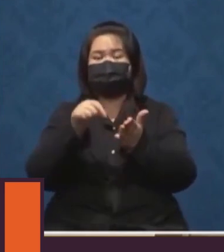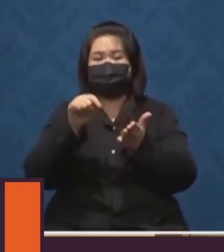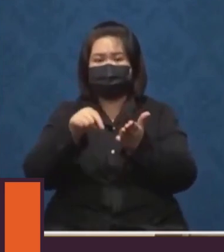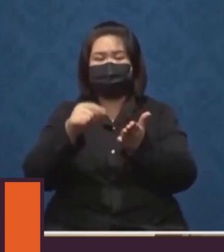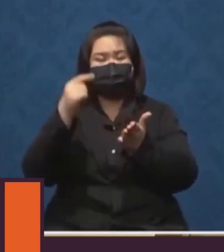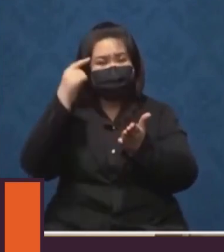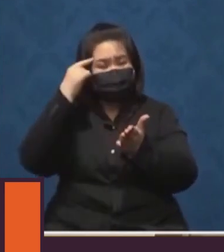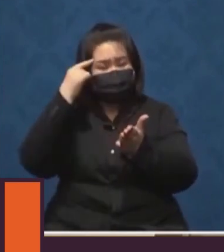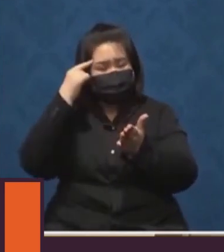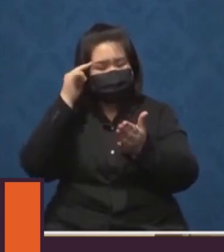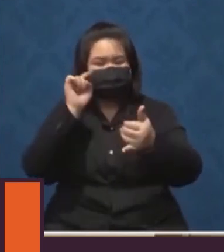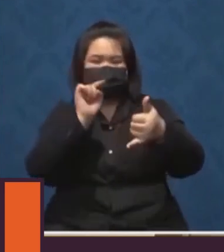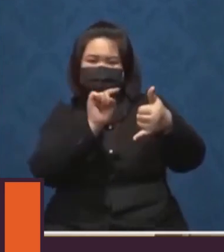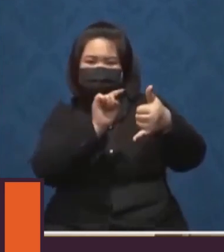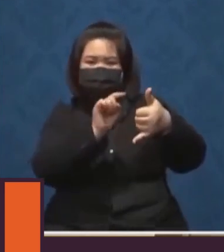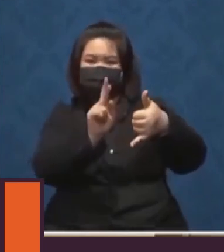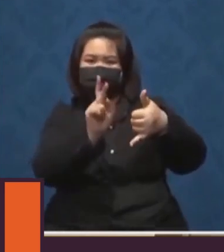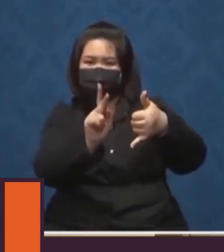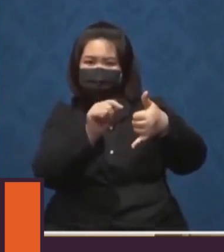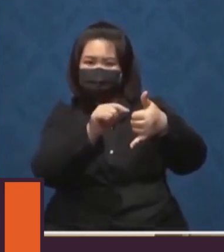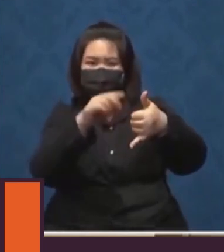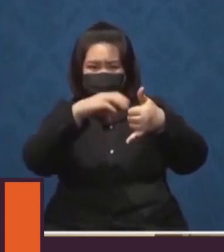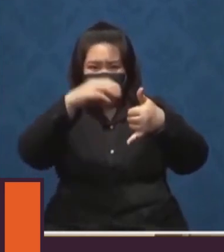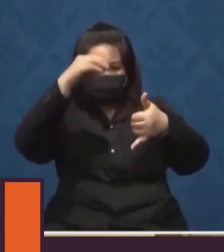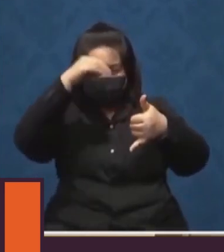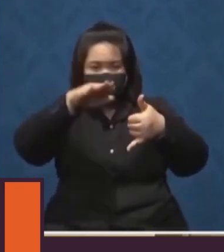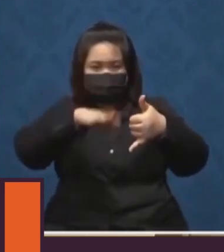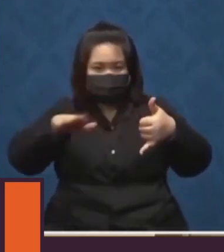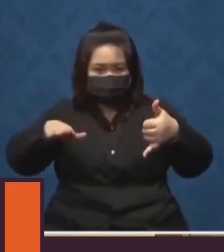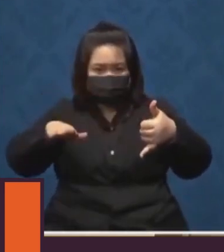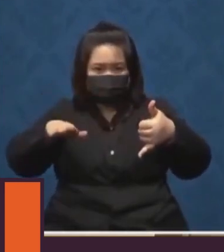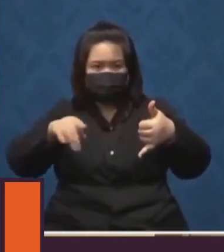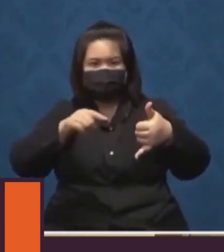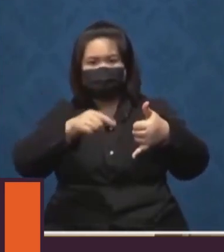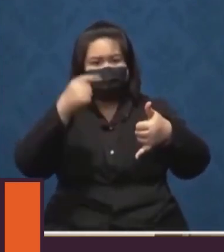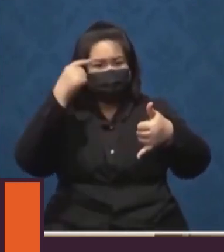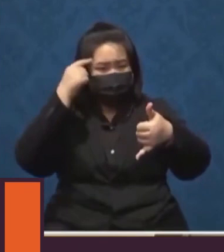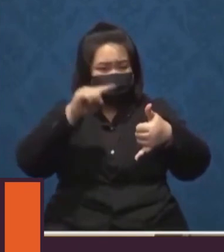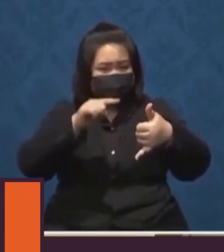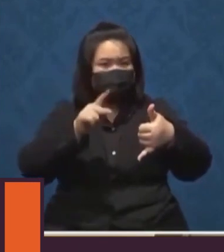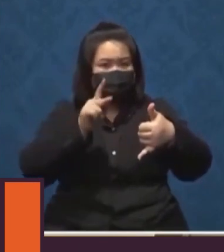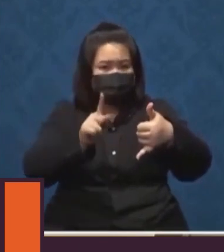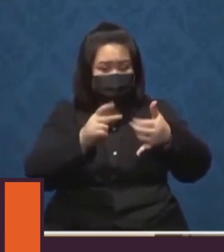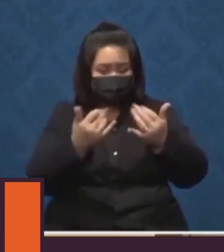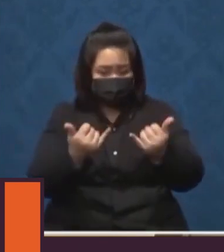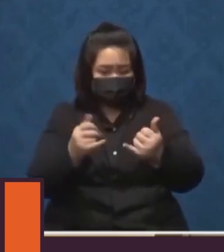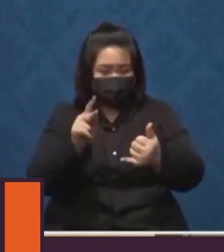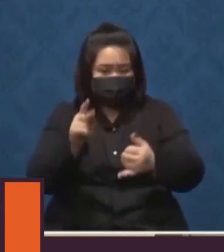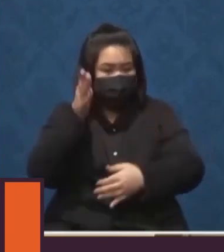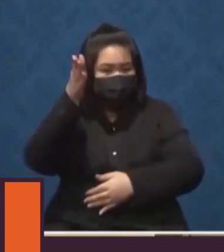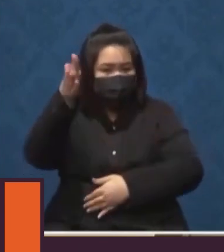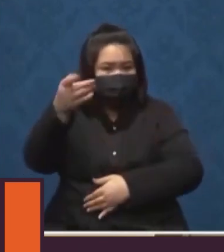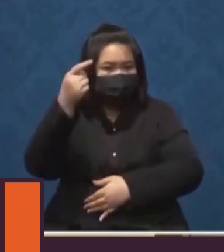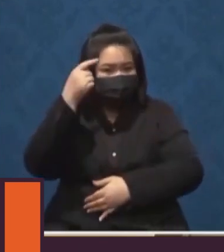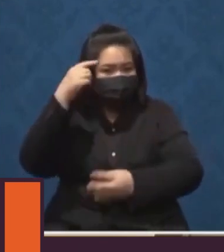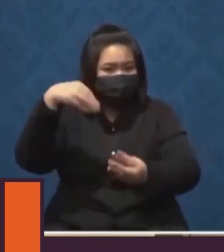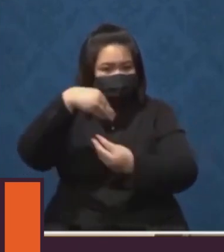ผู้กู้ซึ่งหมายถึงนักเรียนนักศึกษาทั้งที่กู้อยู่ในปัจจุบันและที่ต้องกู้ในวันข้างหน้าอย่างรอบคอบและเหมาะส